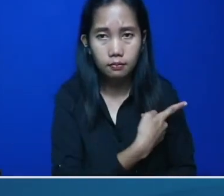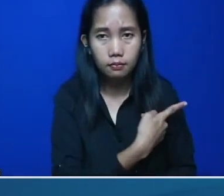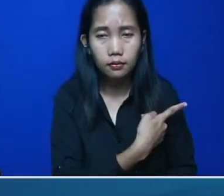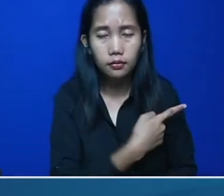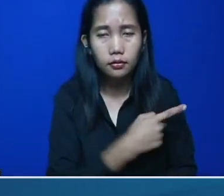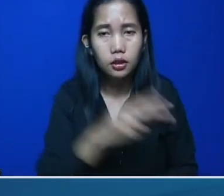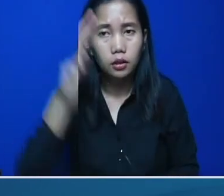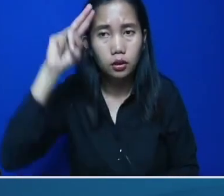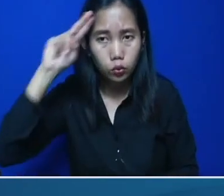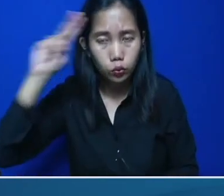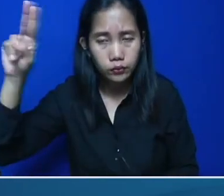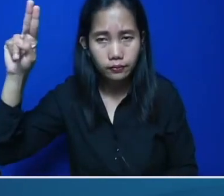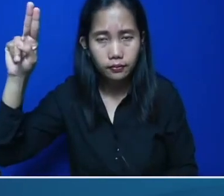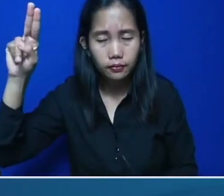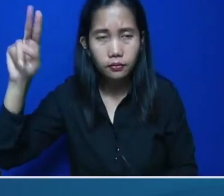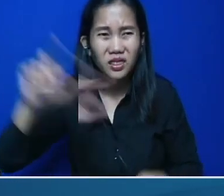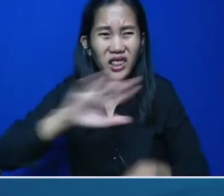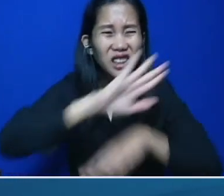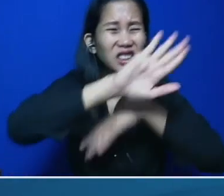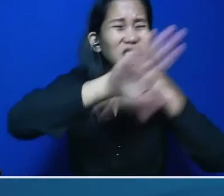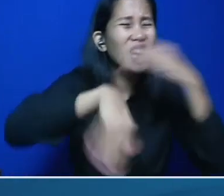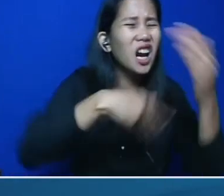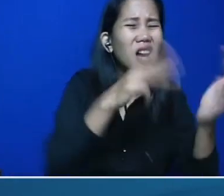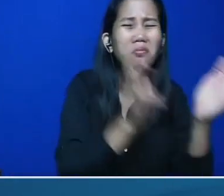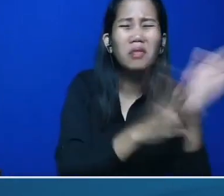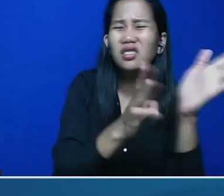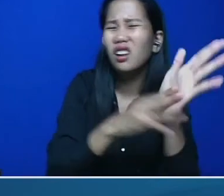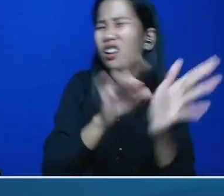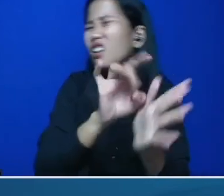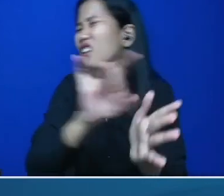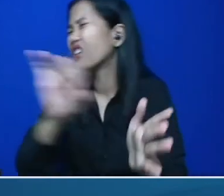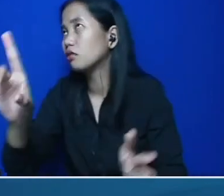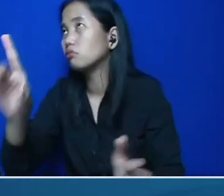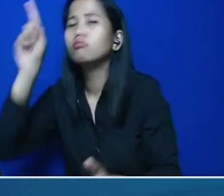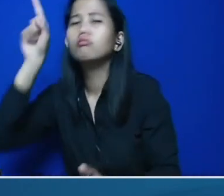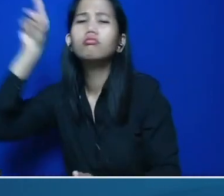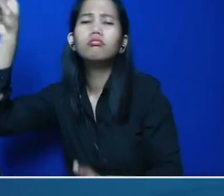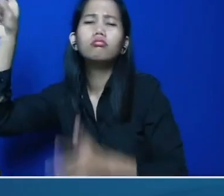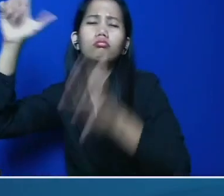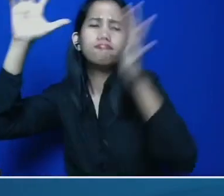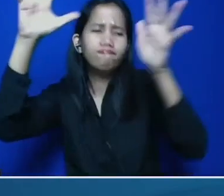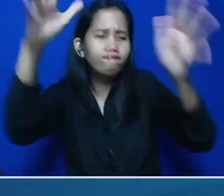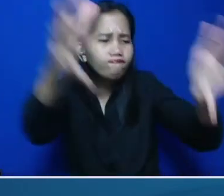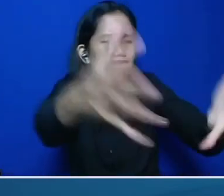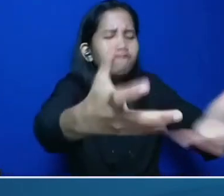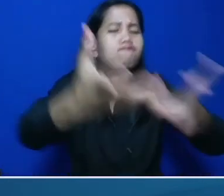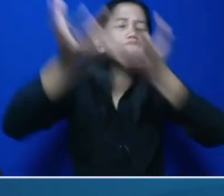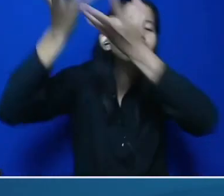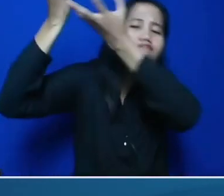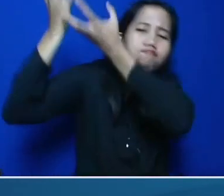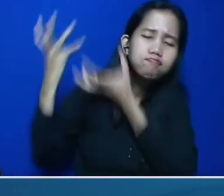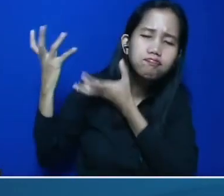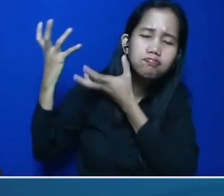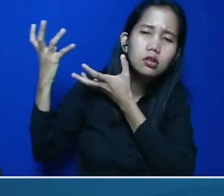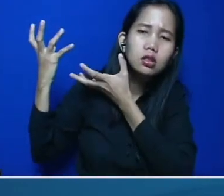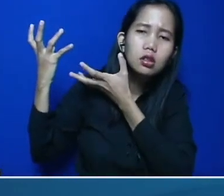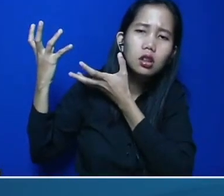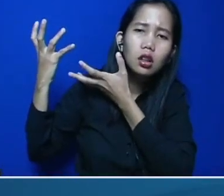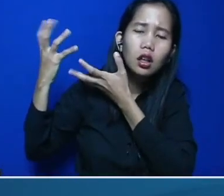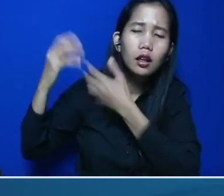dapat menanggungnya karena Tuhan akan memberi kekuatan